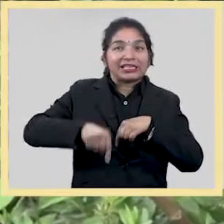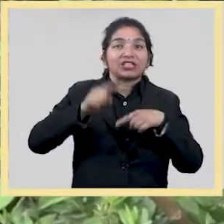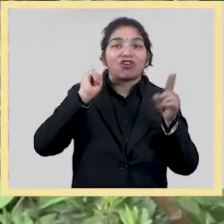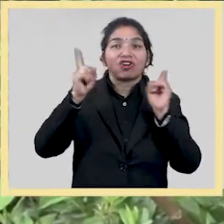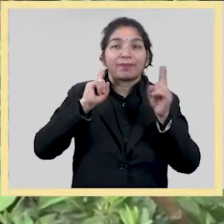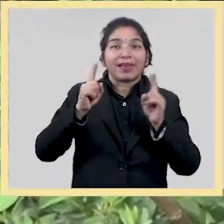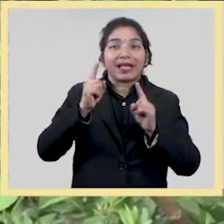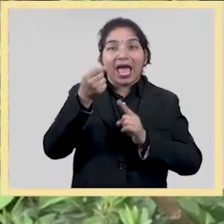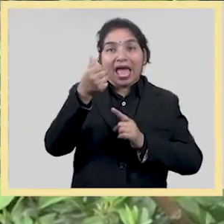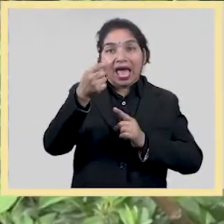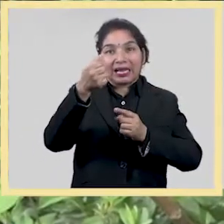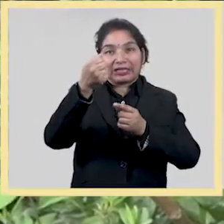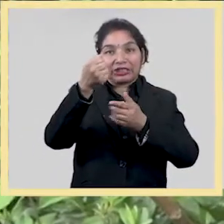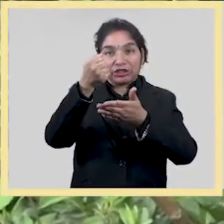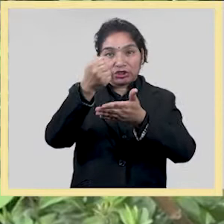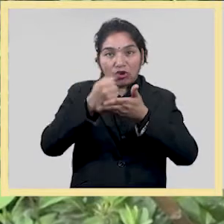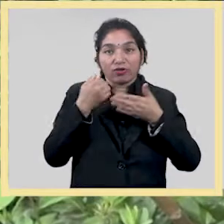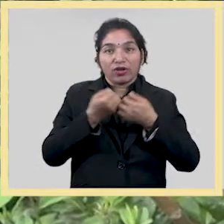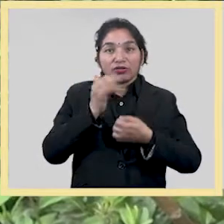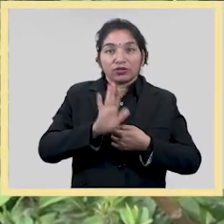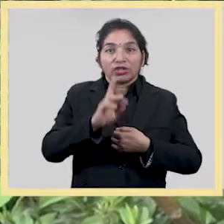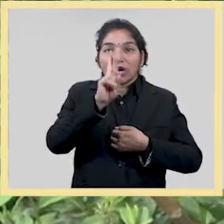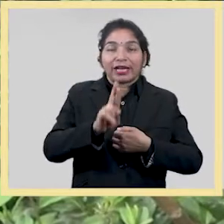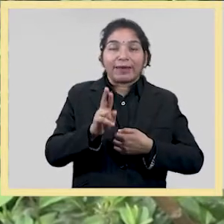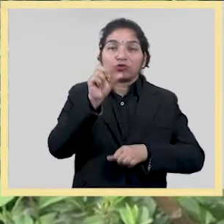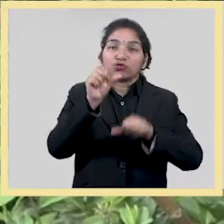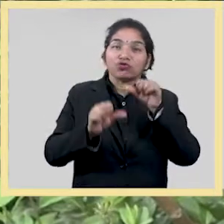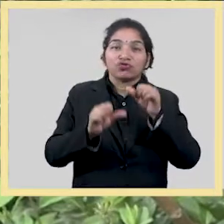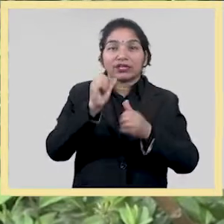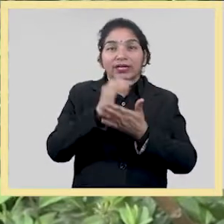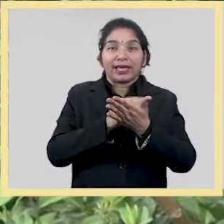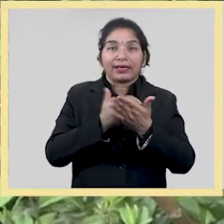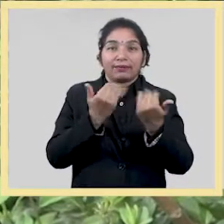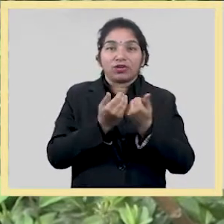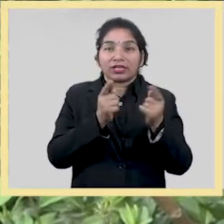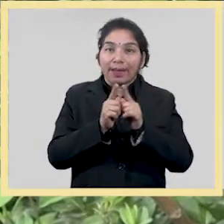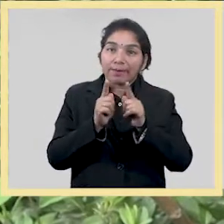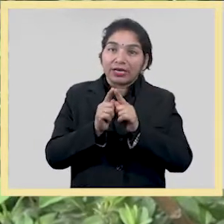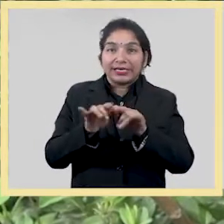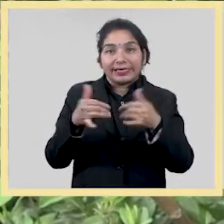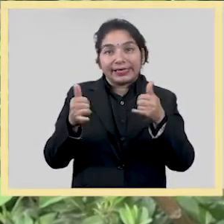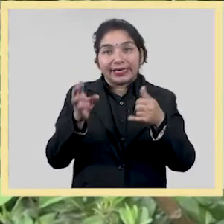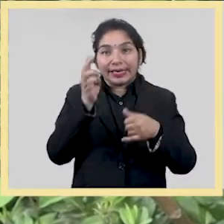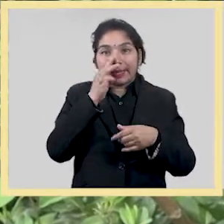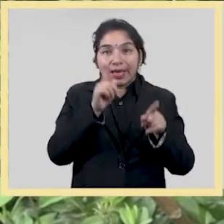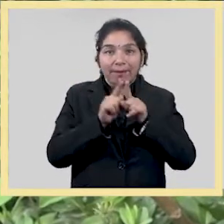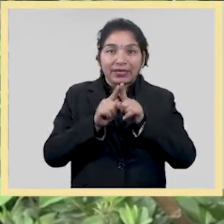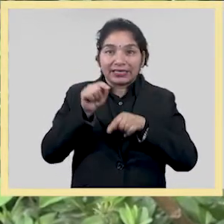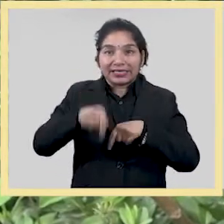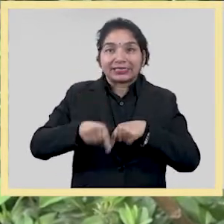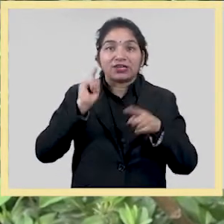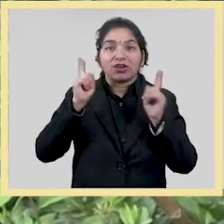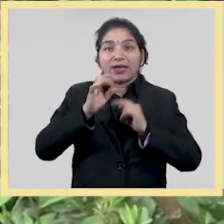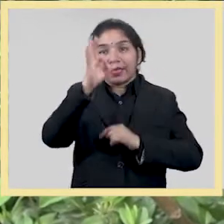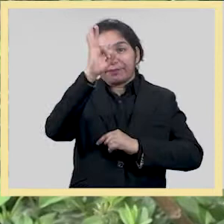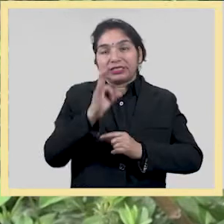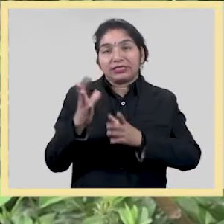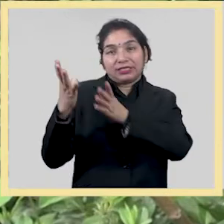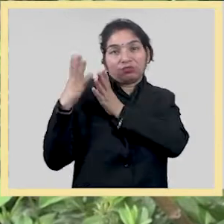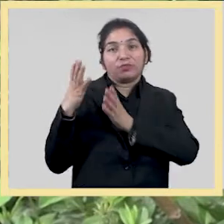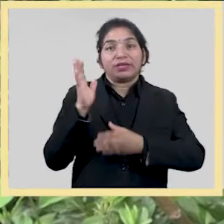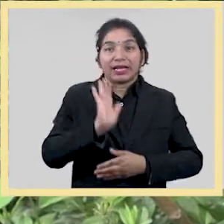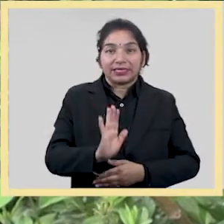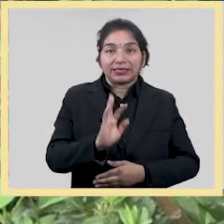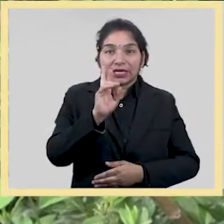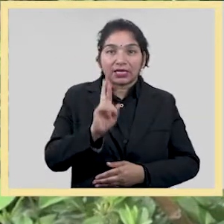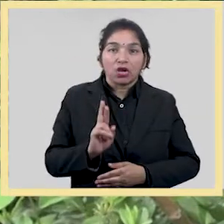नगरपालिकाले विशेष आर्थिक सहयोग गर्दै आइरहेको छ र हाम्रो जुनसुकै कार्यक्रमहरू गर्दा पनि जुनसुकै खेलमा पनि गोकर्णेश्वर नगरपालिकाको विशेष भूमिका